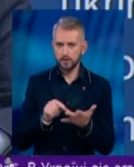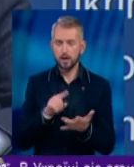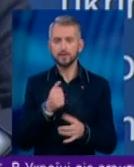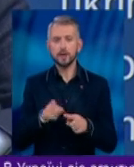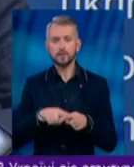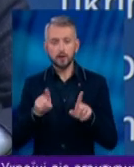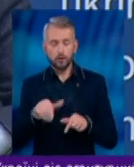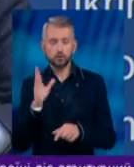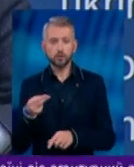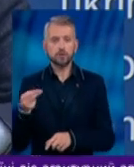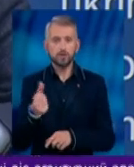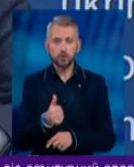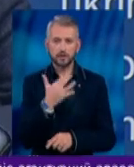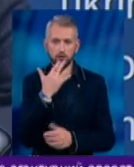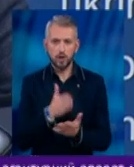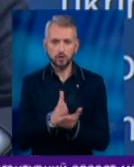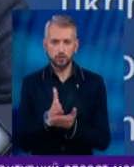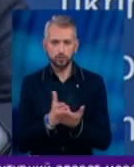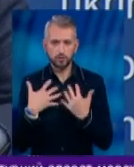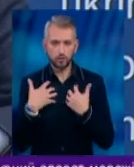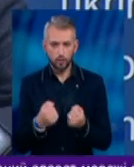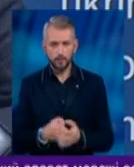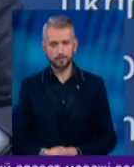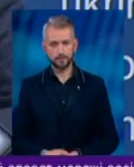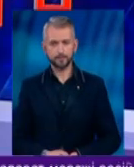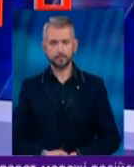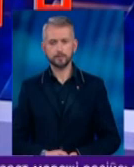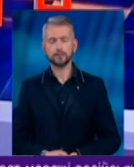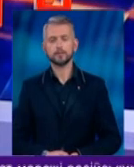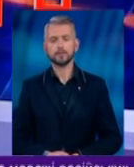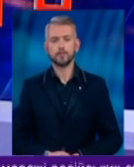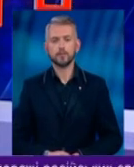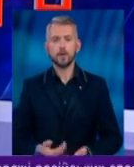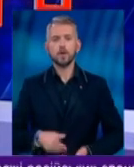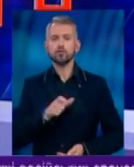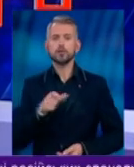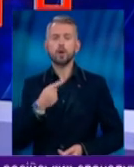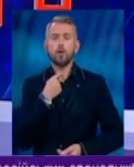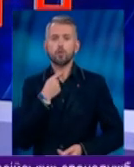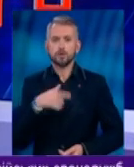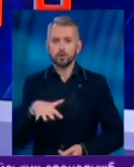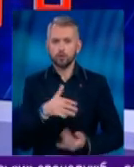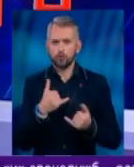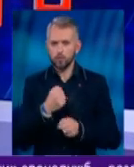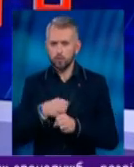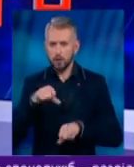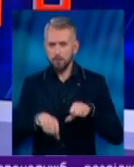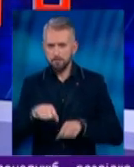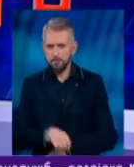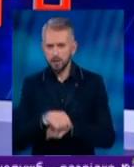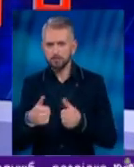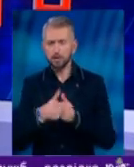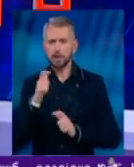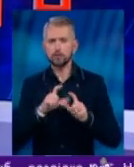так само сплачувати вже Національна служба здоров'я. Жителі Голосіїва сьогодні влаштували мітинг біля Інституту